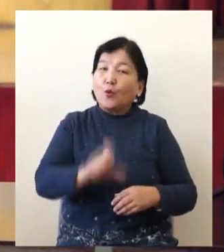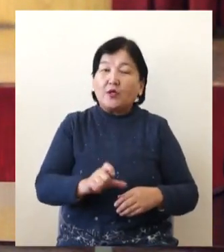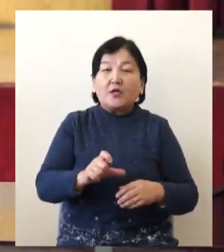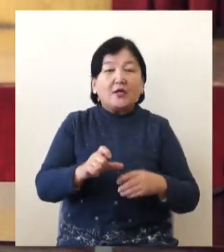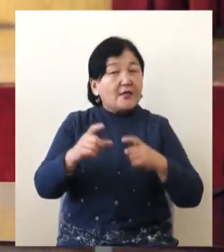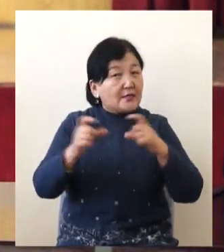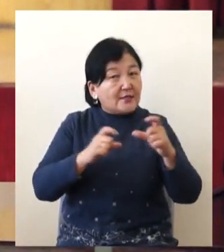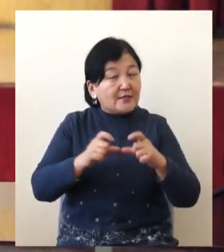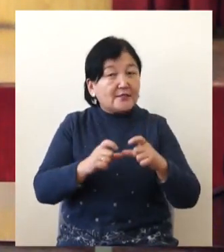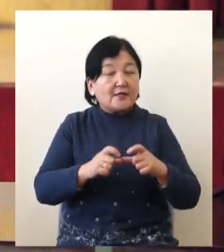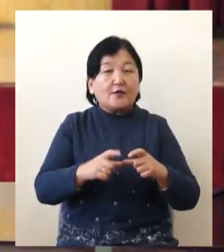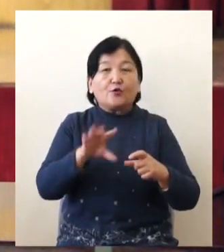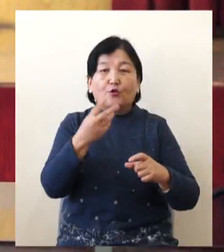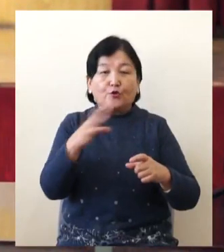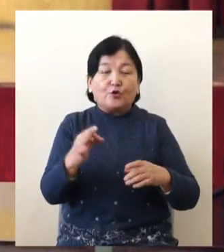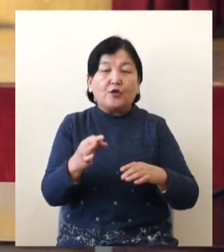эзэмшлийн хөрөнгийн аюулгүй байдал.